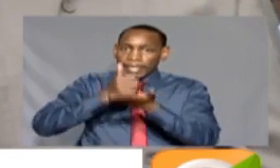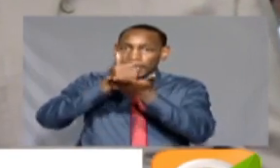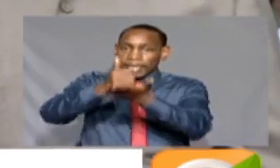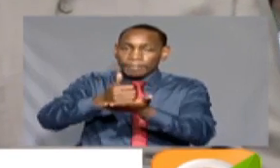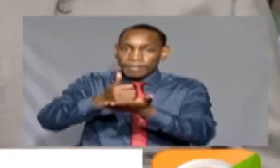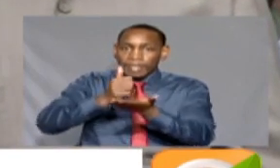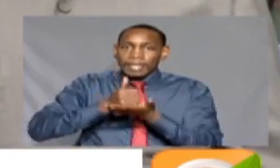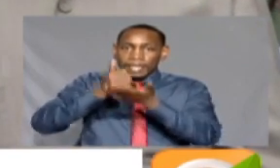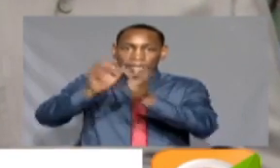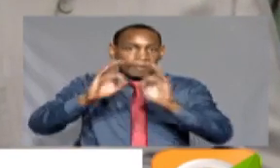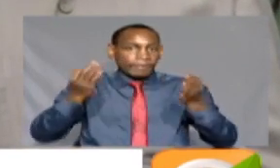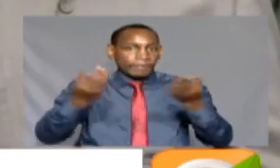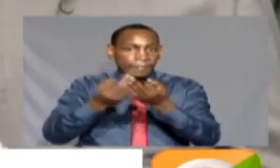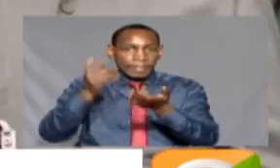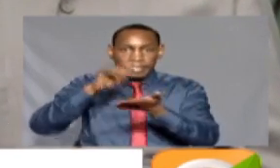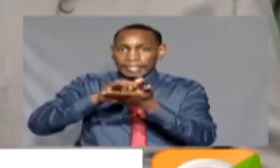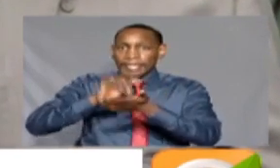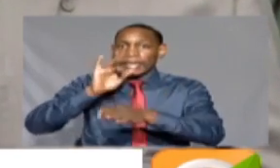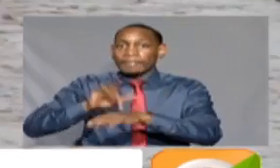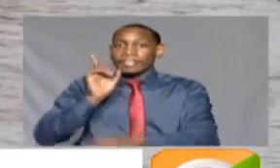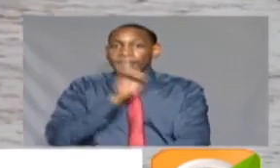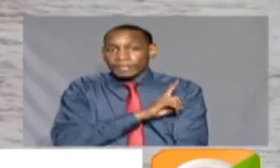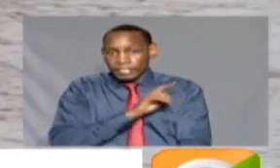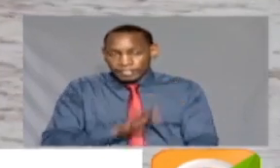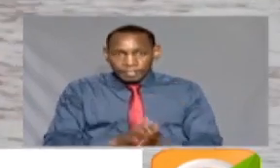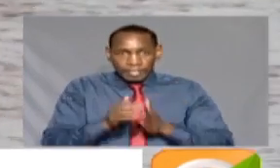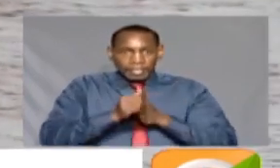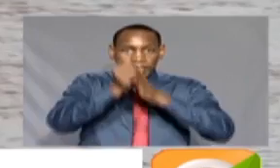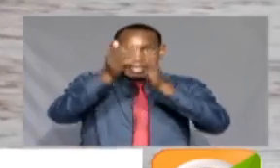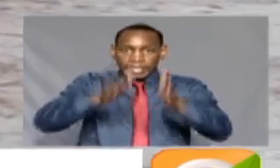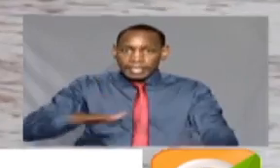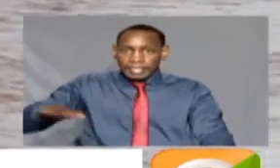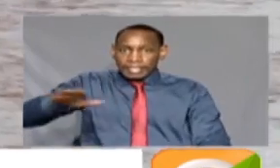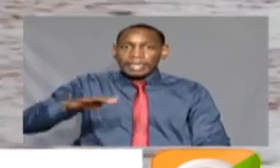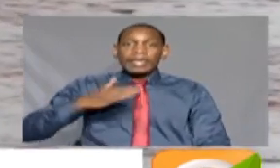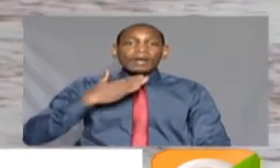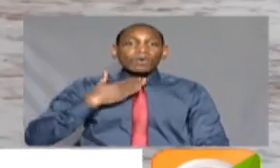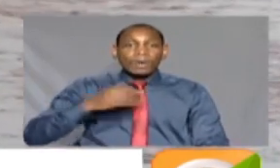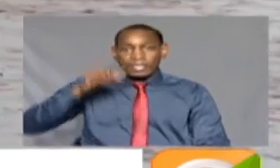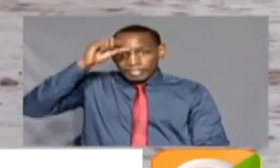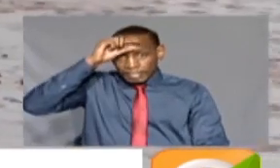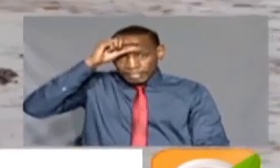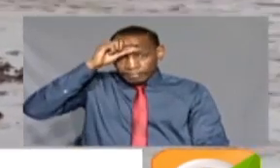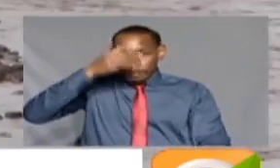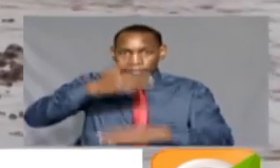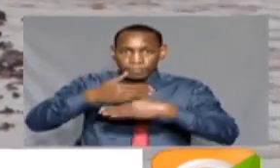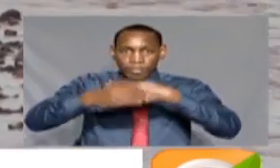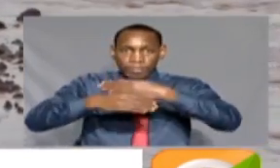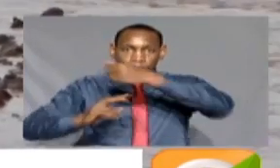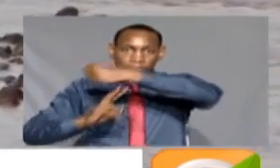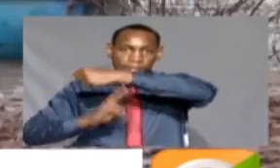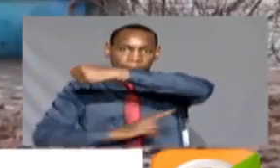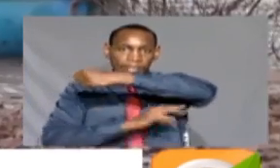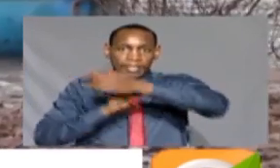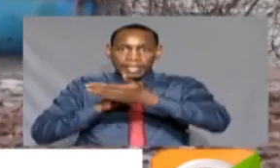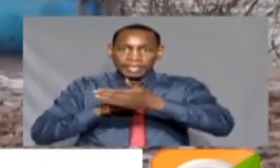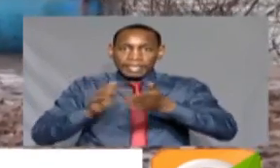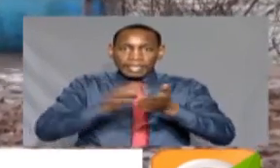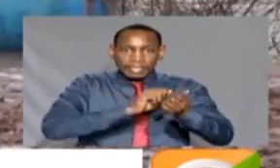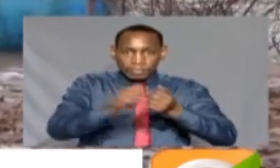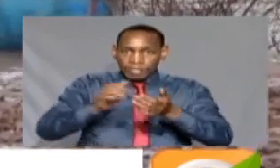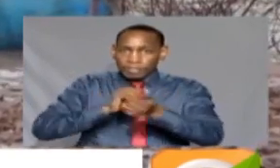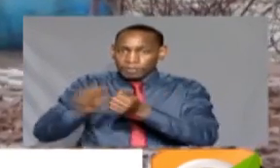zile familia ambazo zimeathirika. Viongozi wa eneo hili wameitaka serikali kujenga madaraja yaliyovunjwa na mafuriko